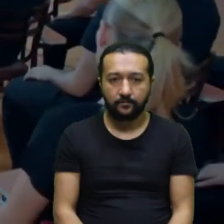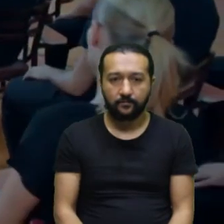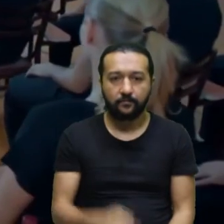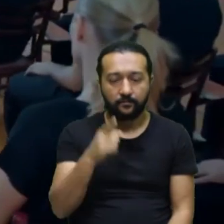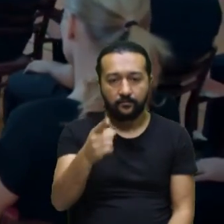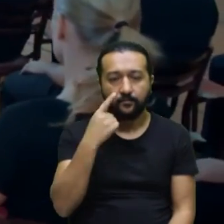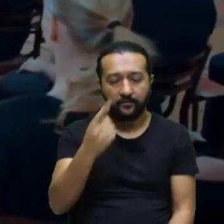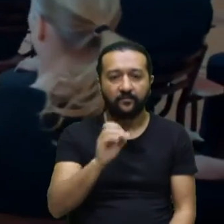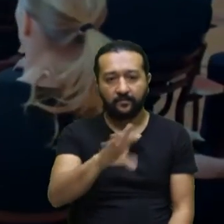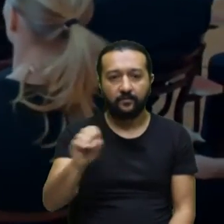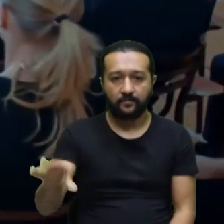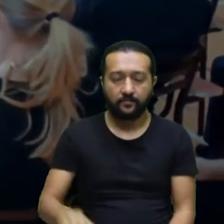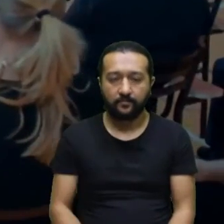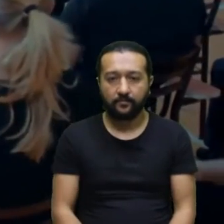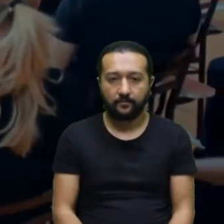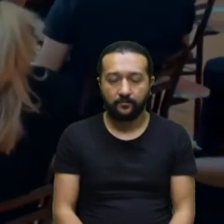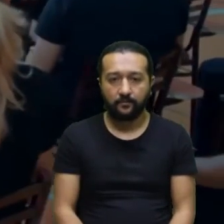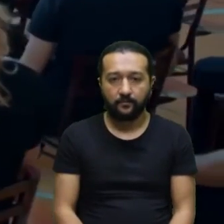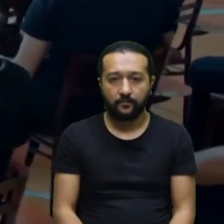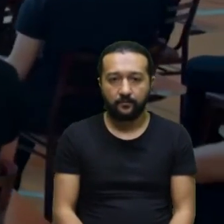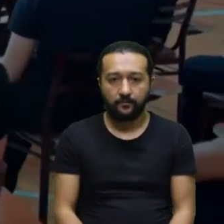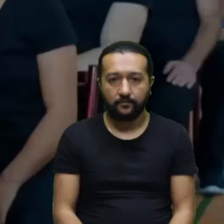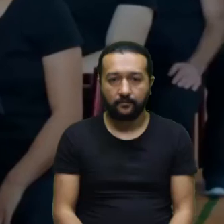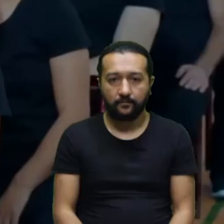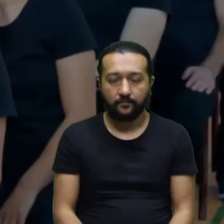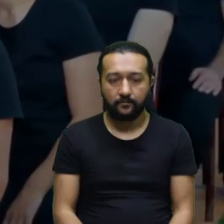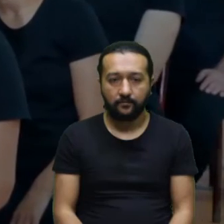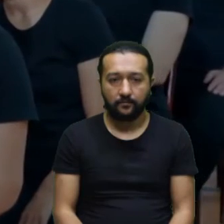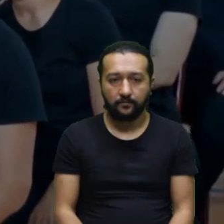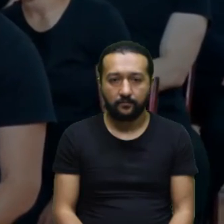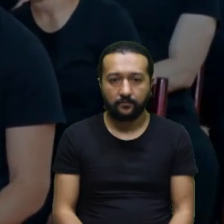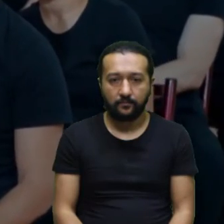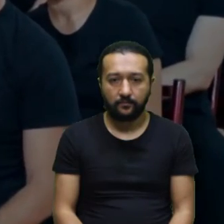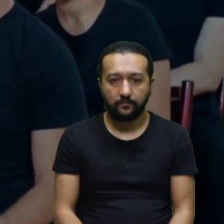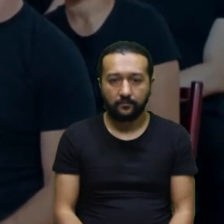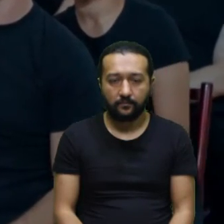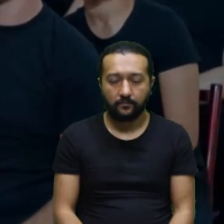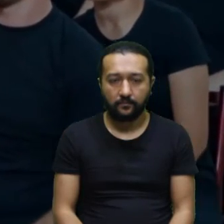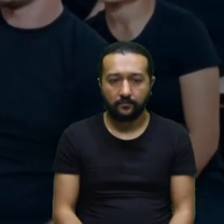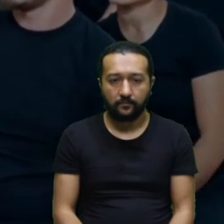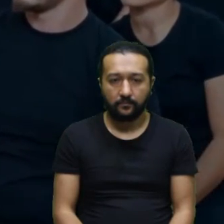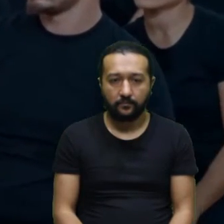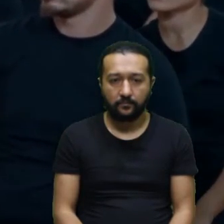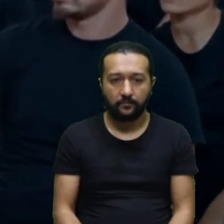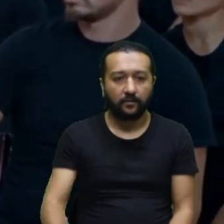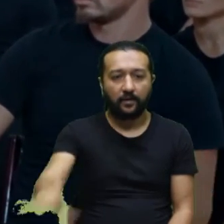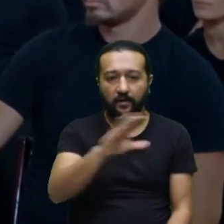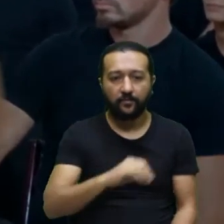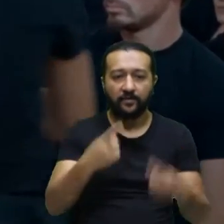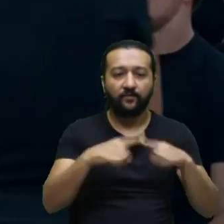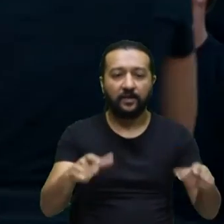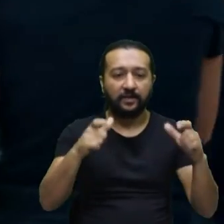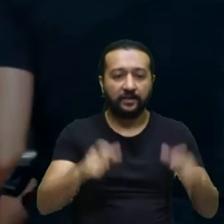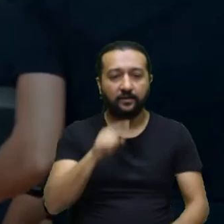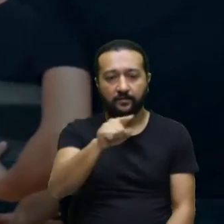oturdular. Dağıt. Yapılı adam dosyaları gözetmenlik yapanlara verdi, onlar dağıtıyorlar. Asya sıralara yaklaşıyor. Hepiniz